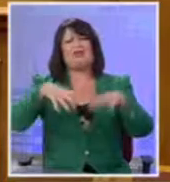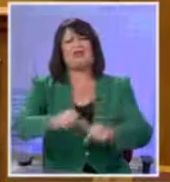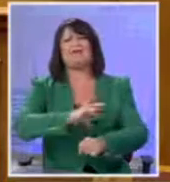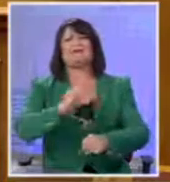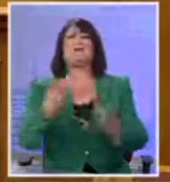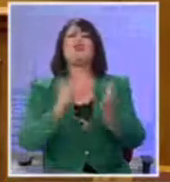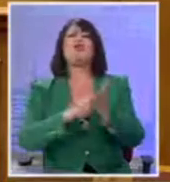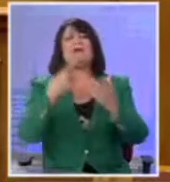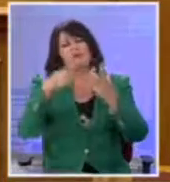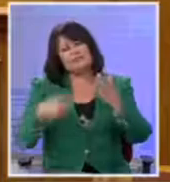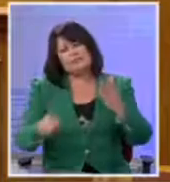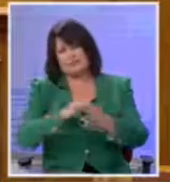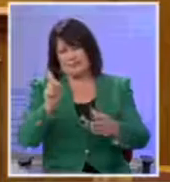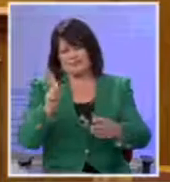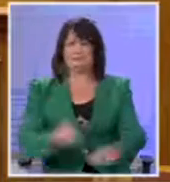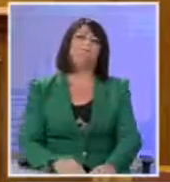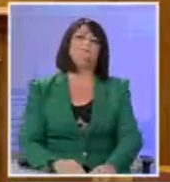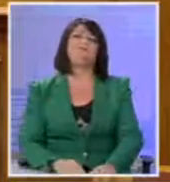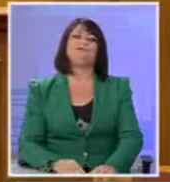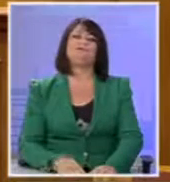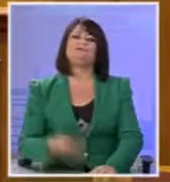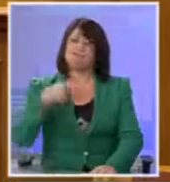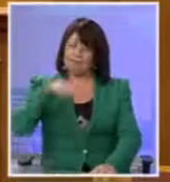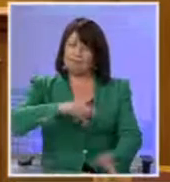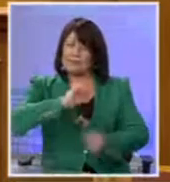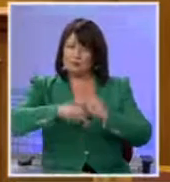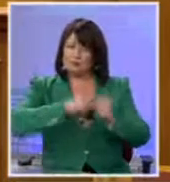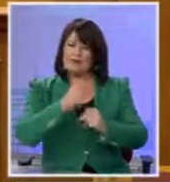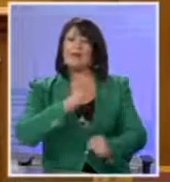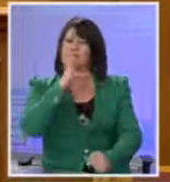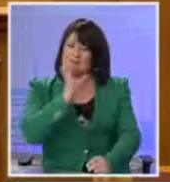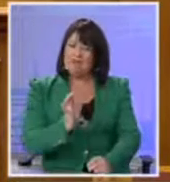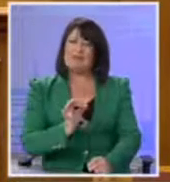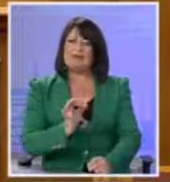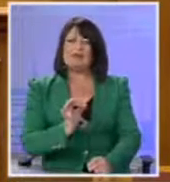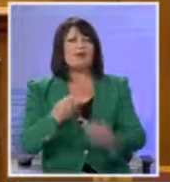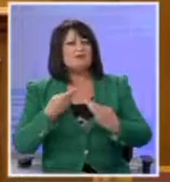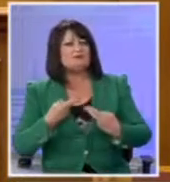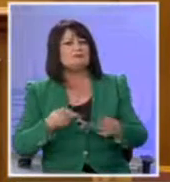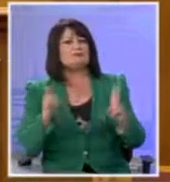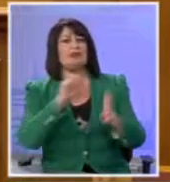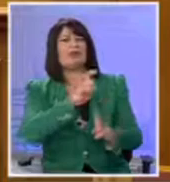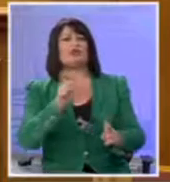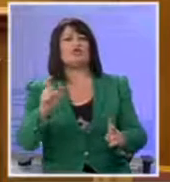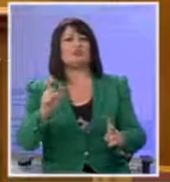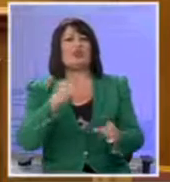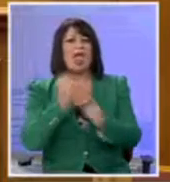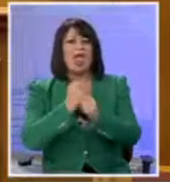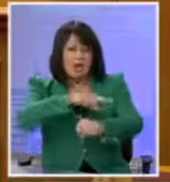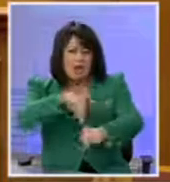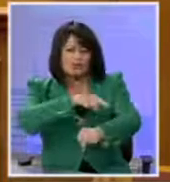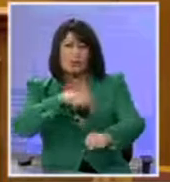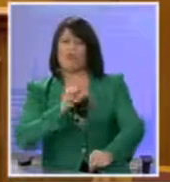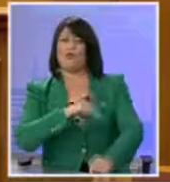την πολυνομία. Και δίπλα σε αυτή την προσπάθεια, όπου πραγματικά θα απελευθερώσει εκατομμύρια εργατόρες,